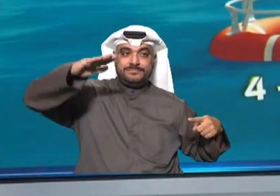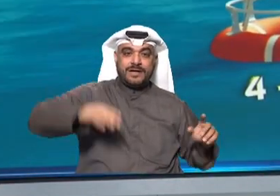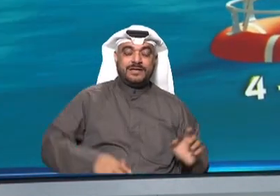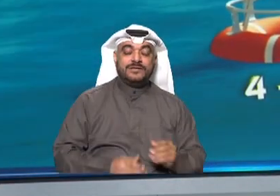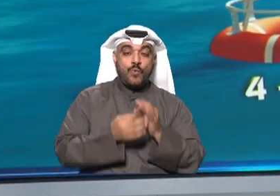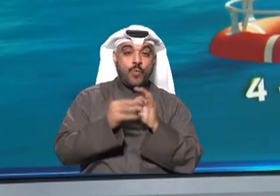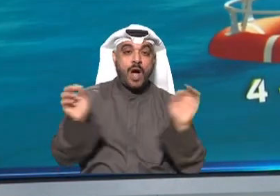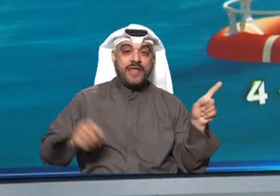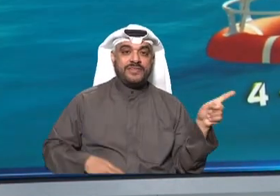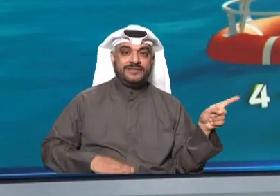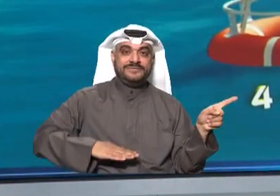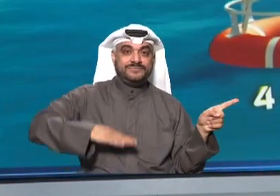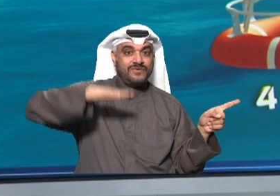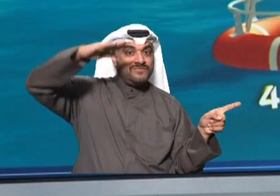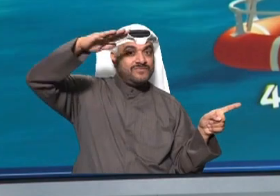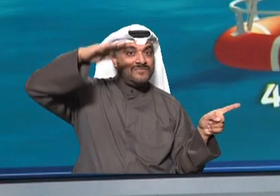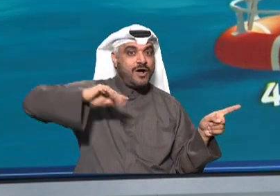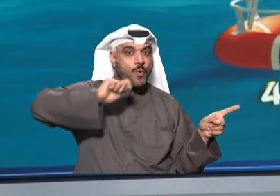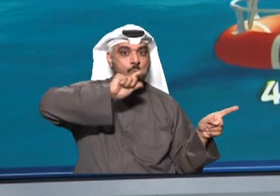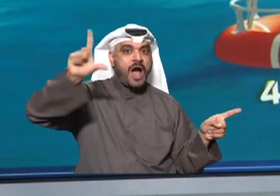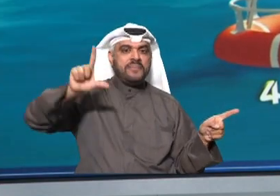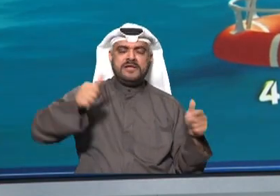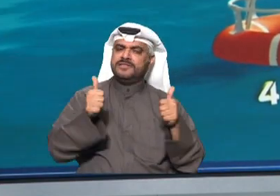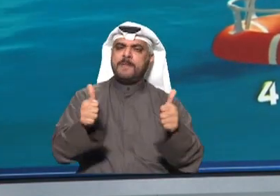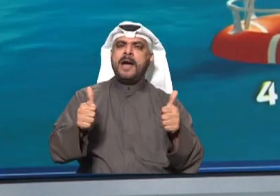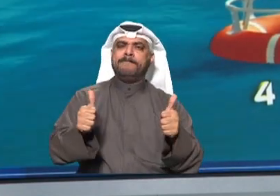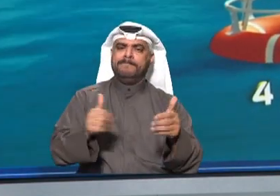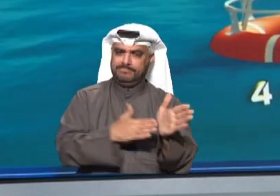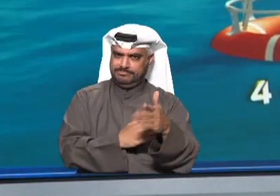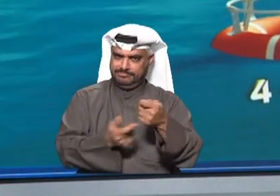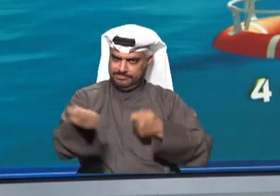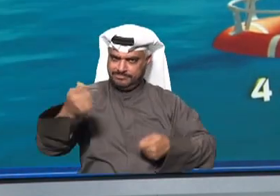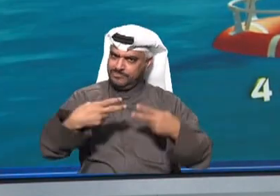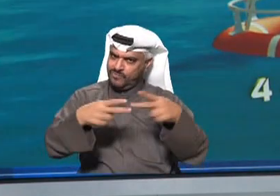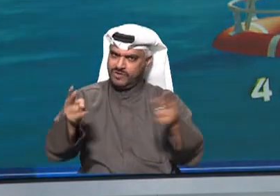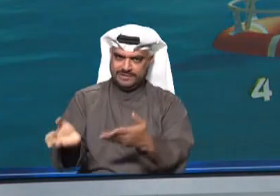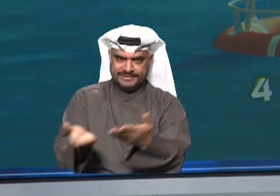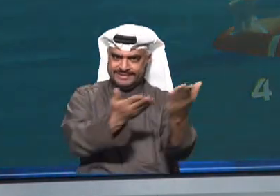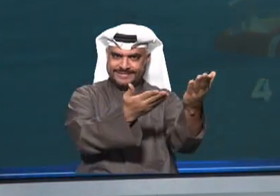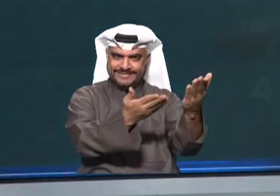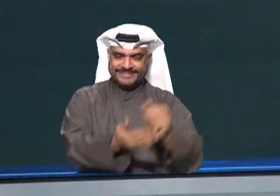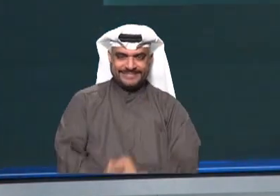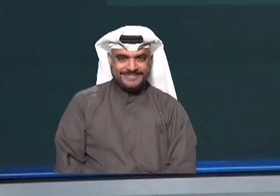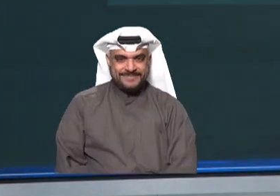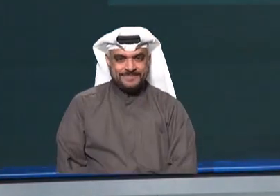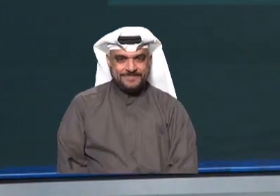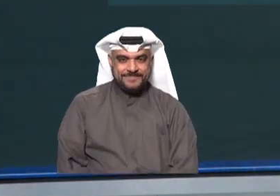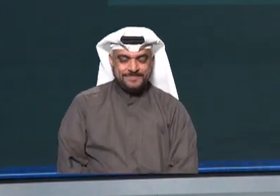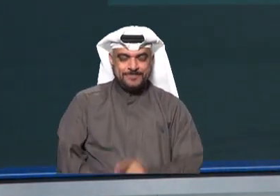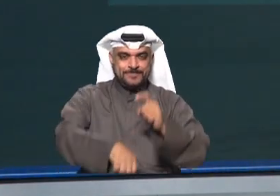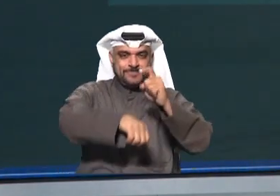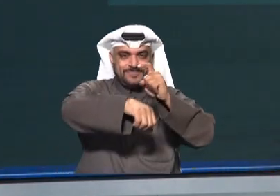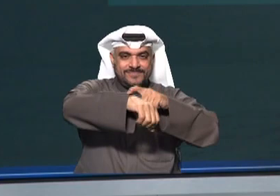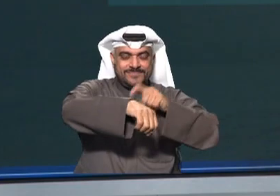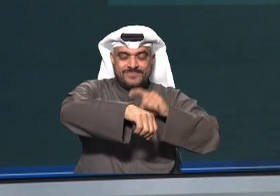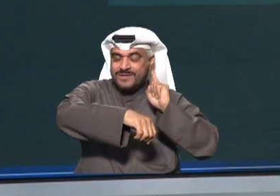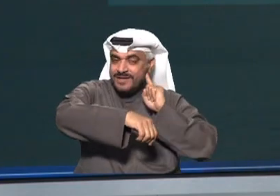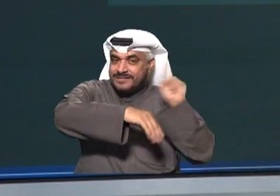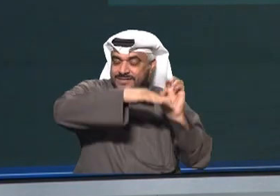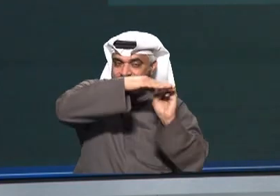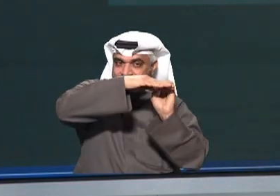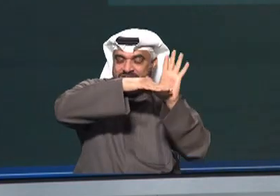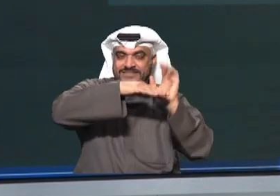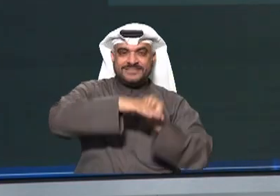الساعة 5:35 دقيقة صباحا، والجزر الثاني الساعة 4:42 دقيقة مساء. المواقيت بإذن الله أذان الفجر